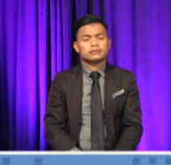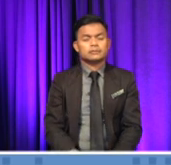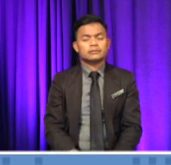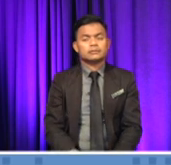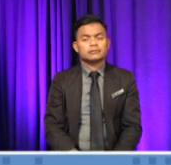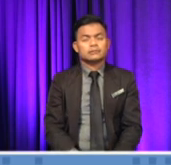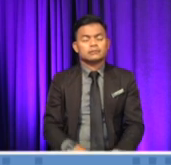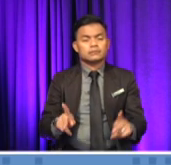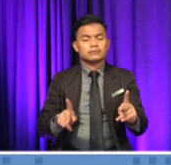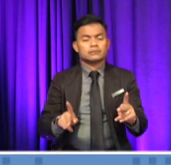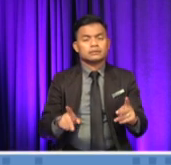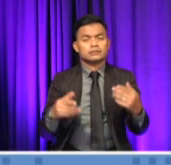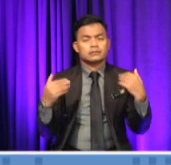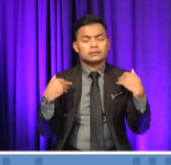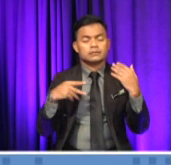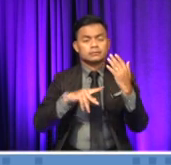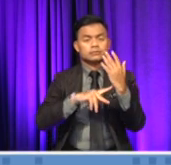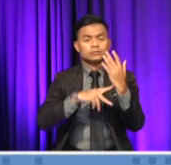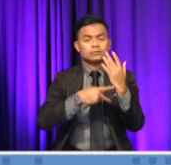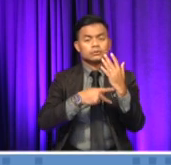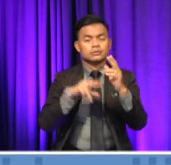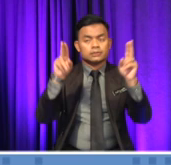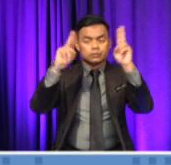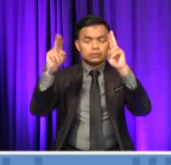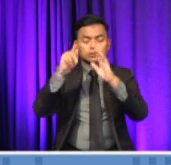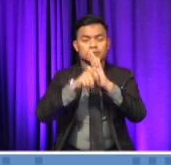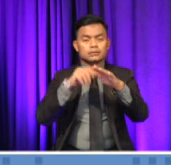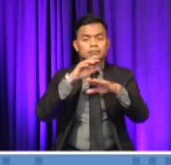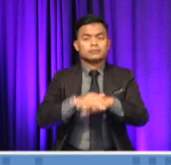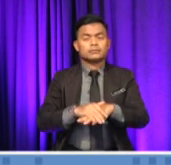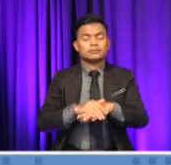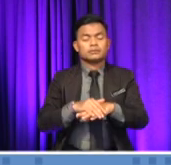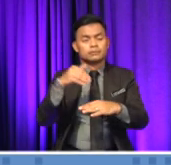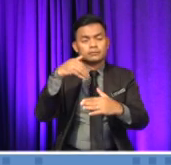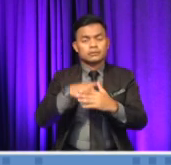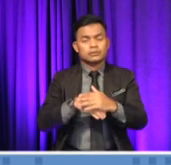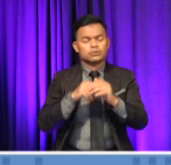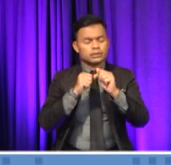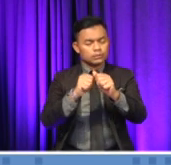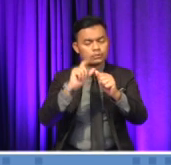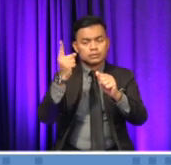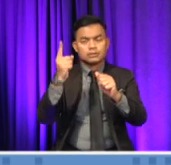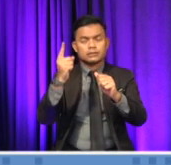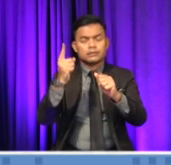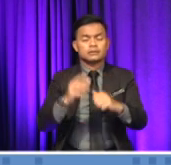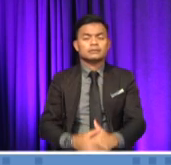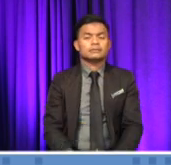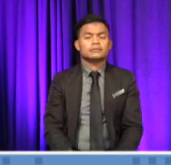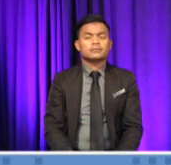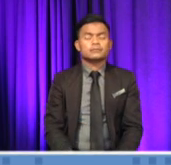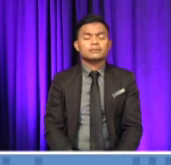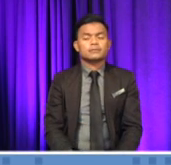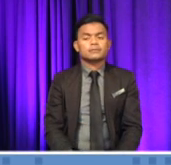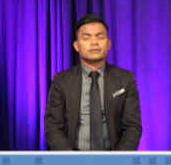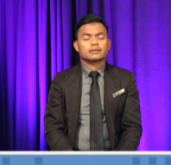Pakde ini pun sudah ada teman empat masuk kepada injak kau yang berarah ikut aja anak panah dia daripada Pi pergi